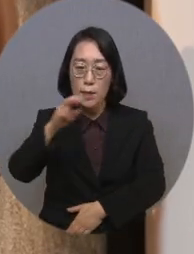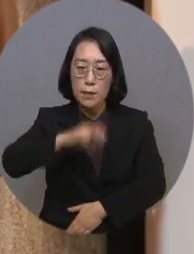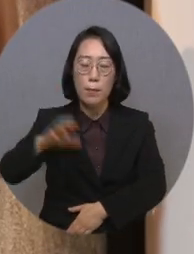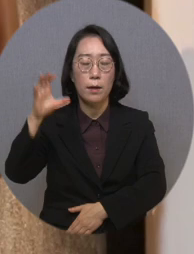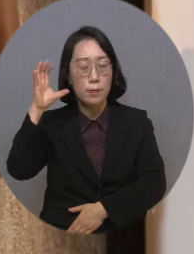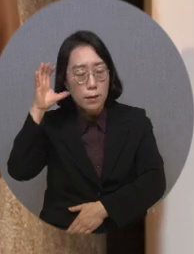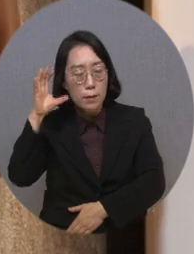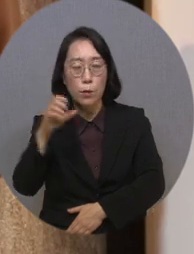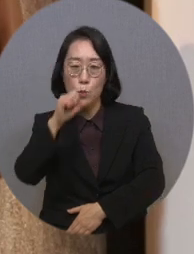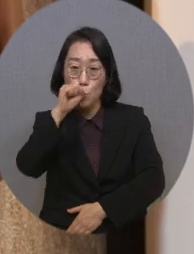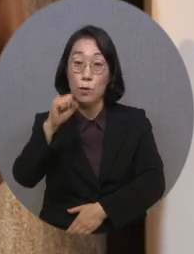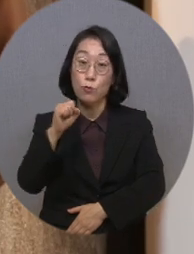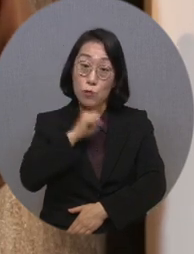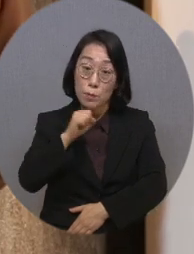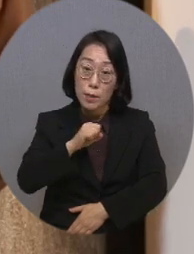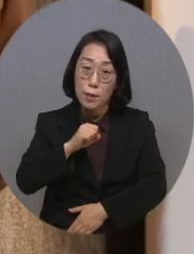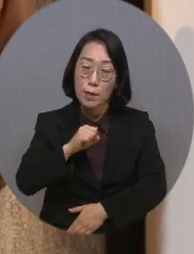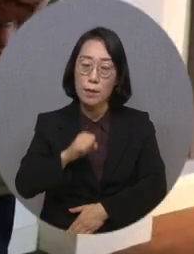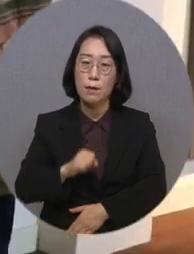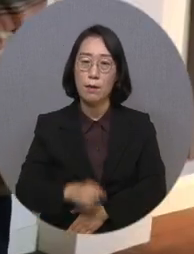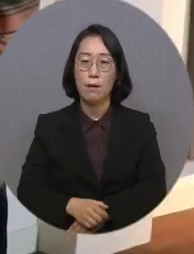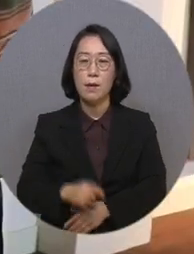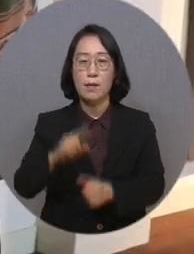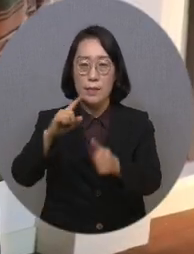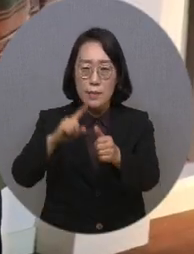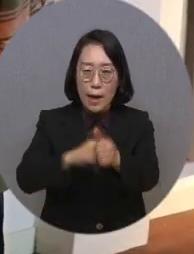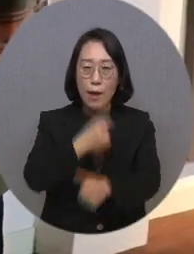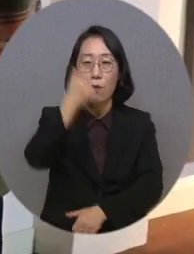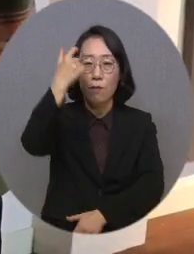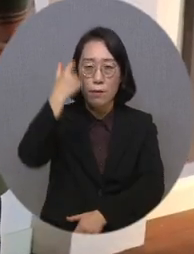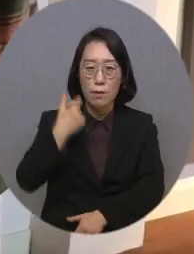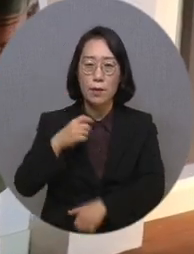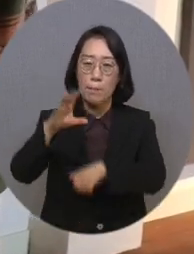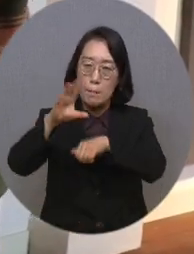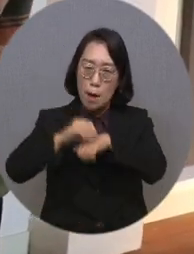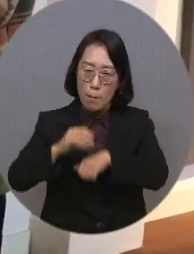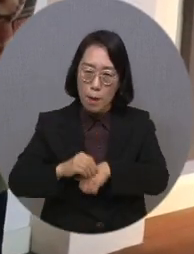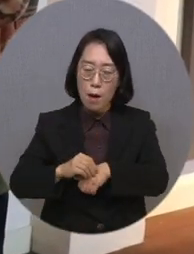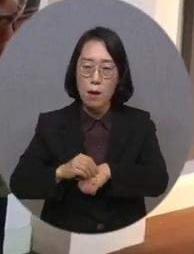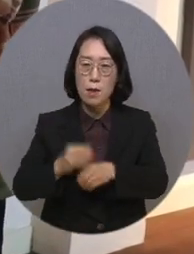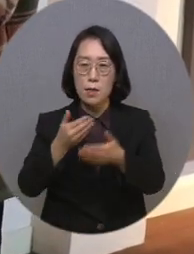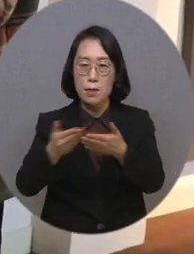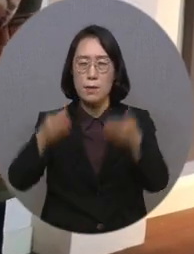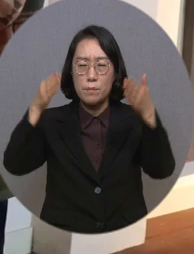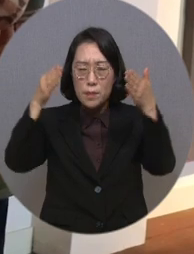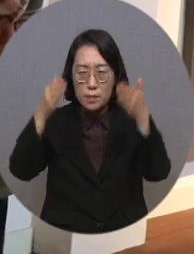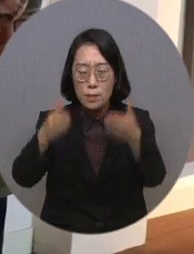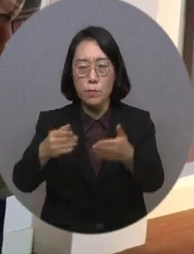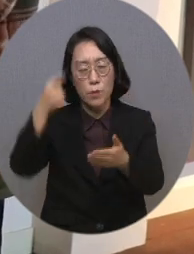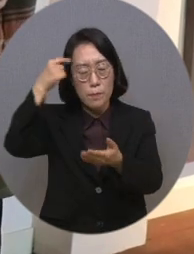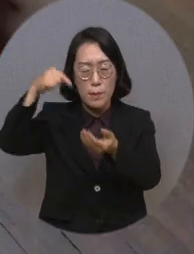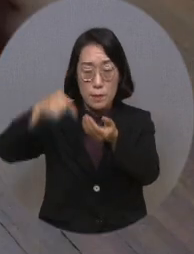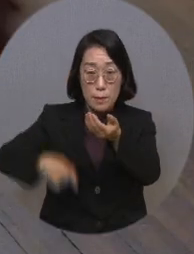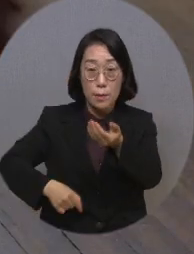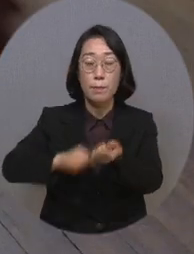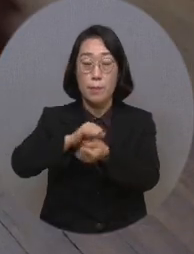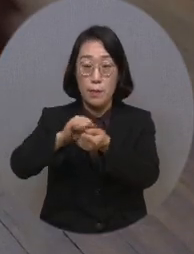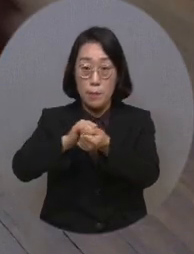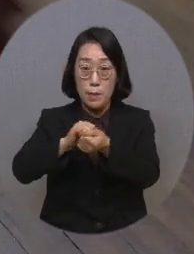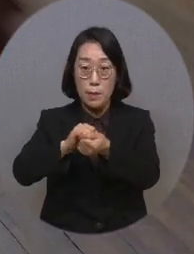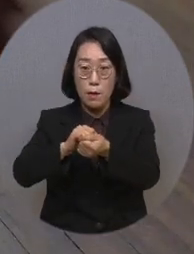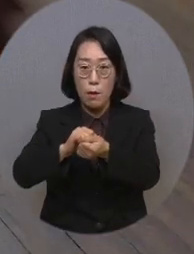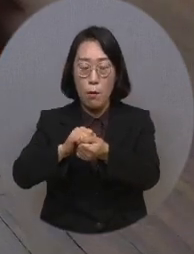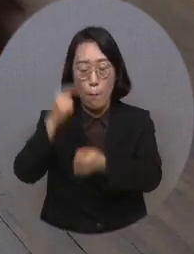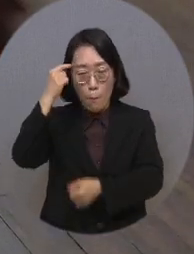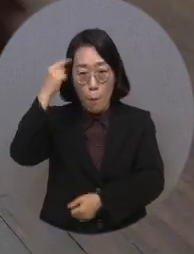즐기며 자연과 함께 생활하면서 오로지 작품에만 몰두하며 사색과 명상을 통해 작품의